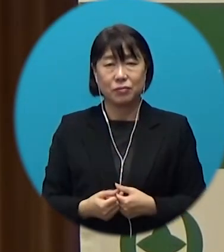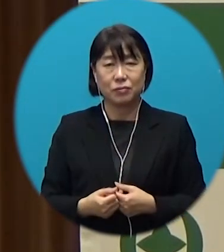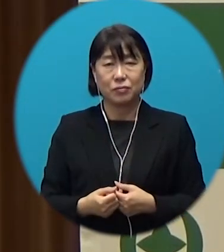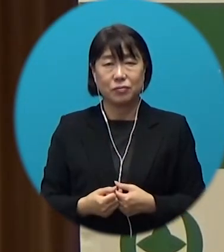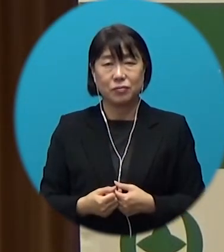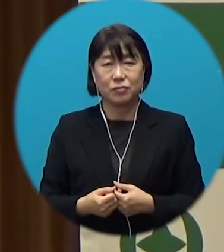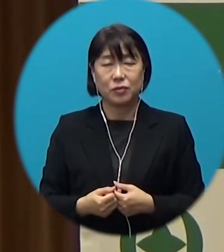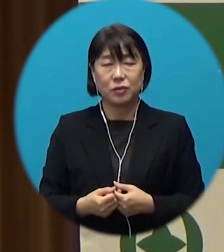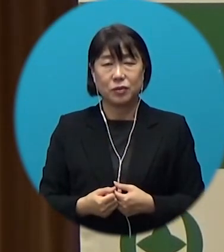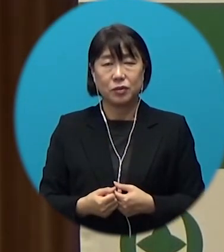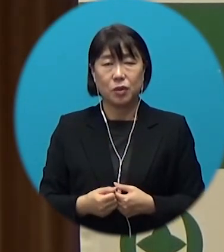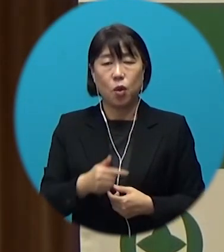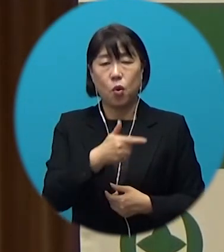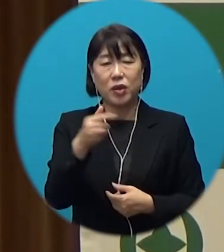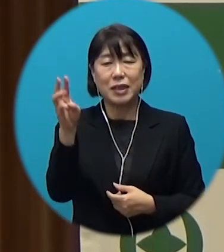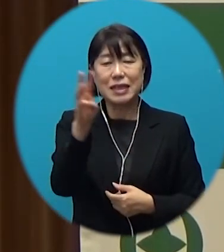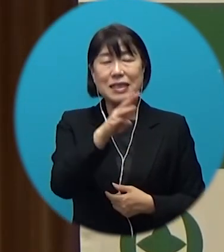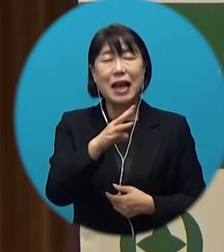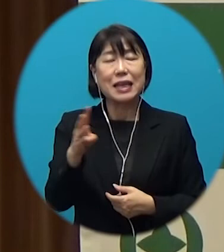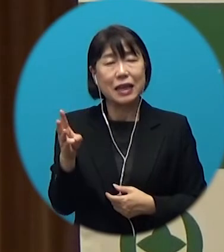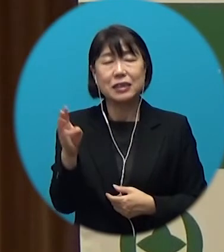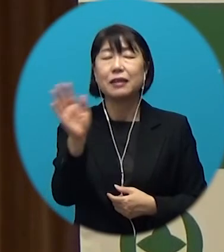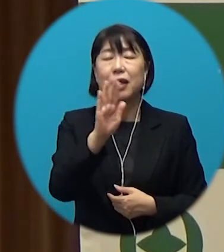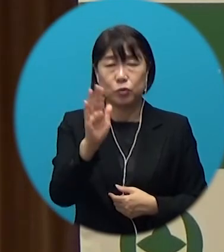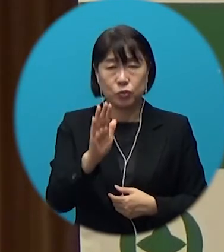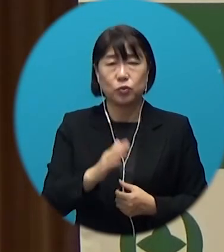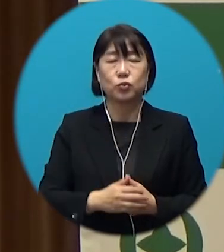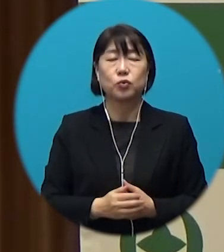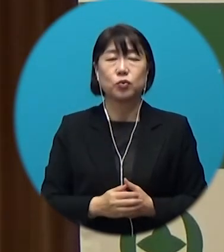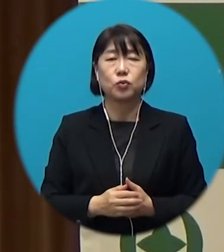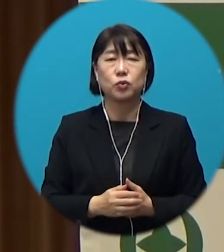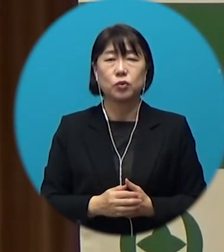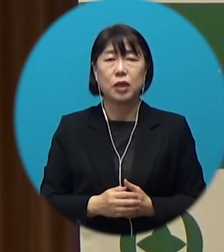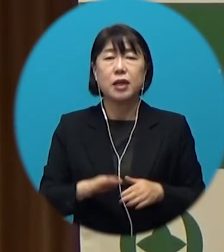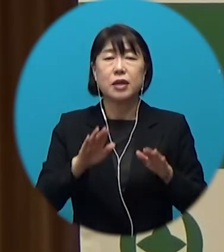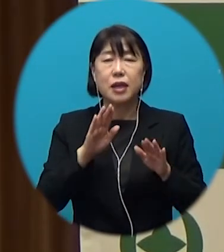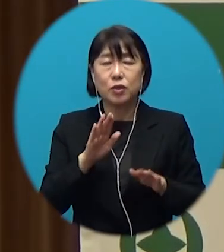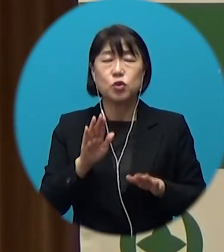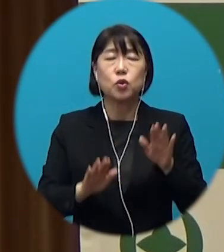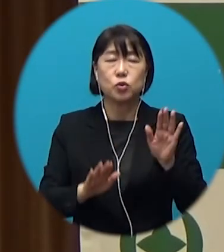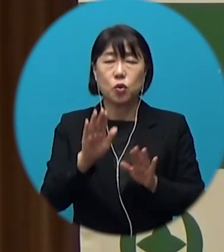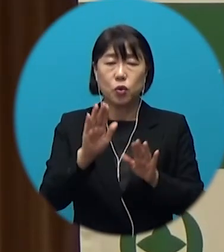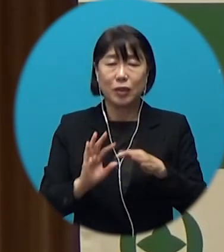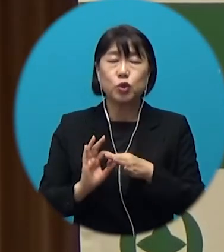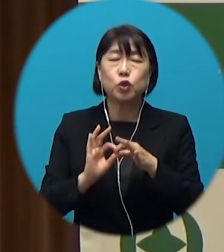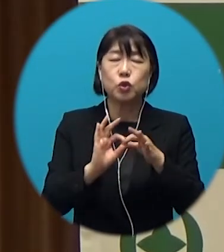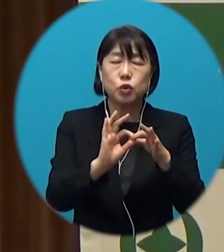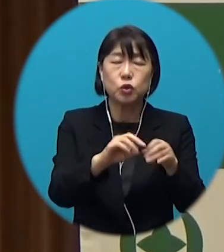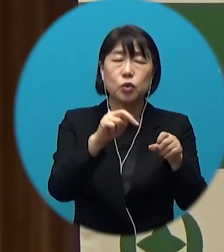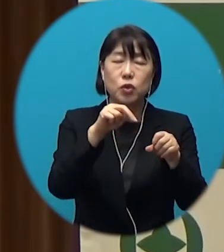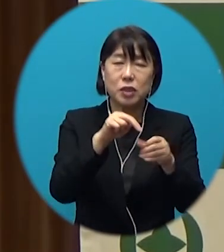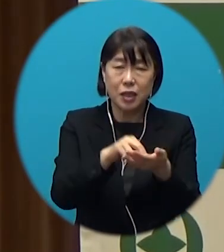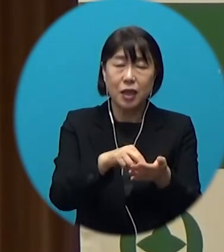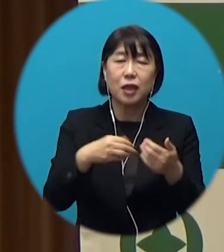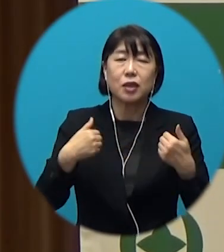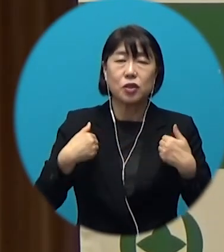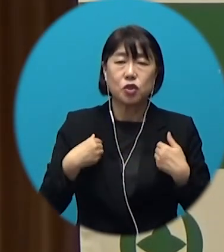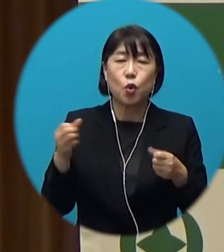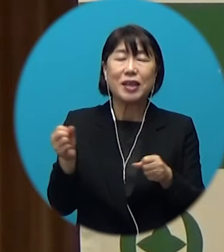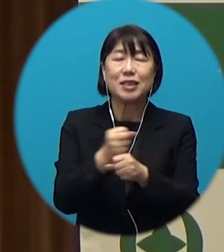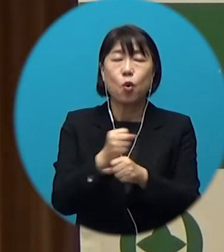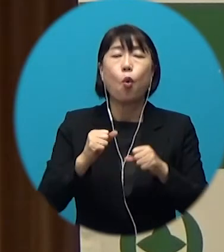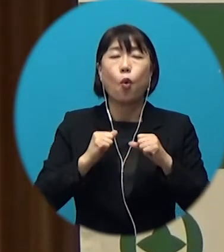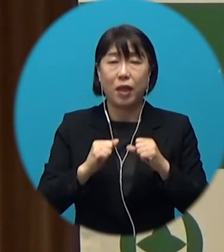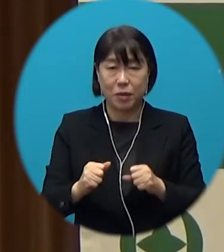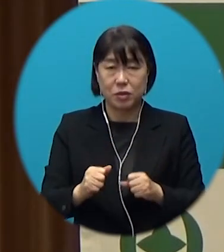それその大きな災害というものではなくてですね、現在の状況が続くとして必要な事業を行っていく、将